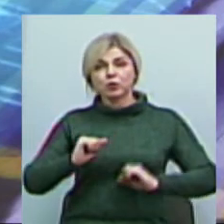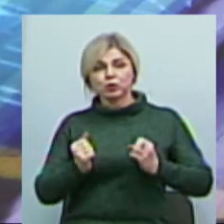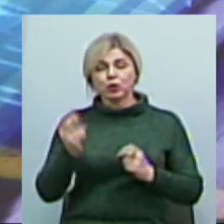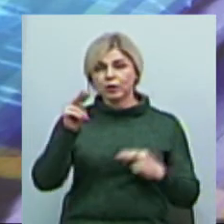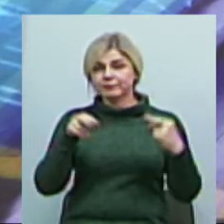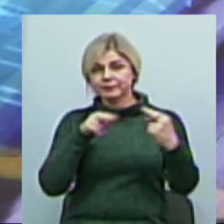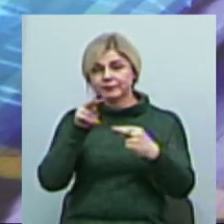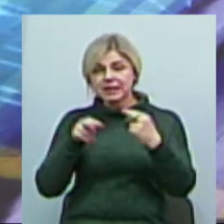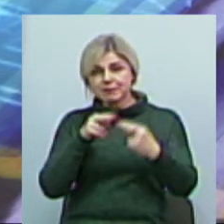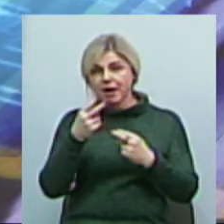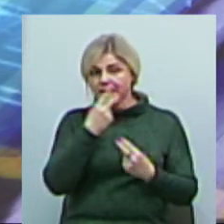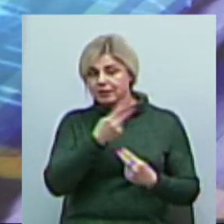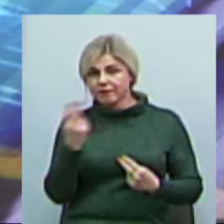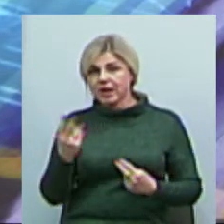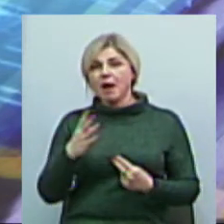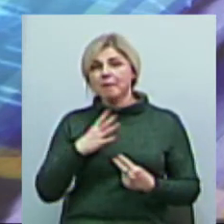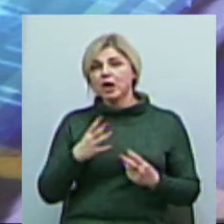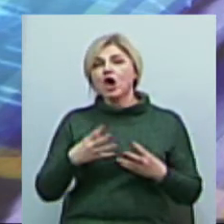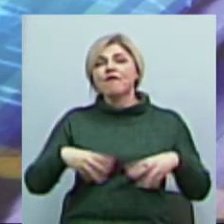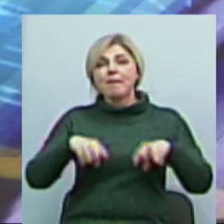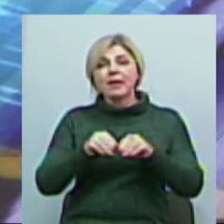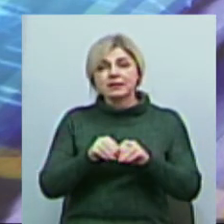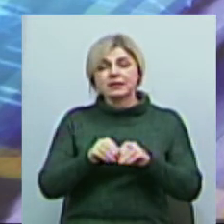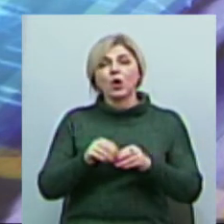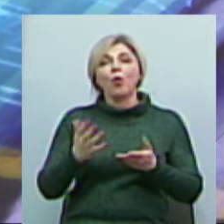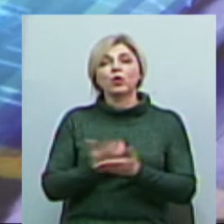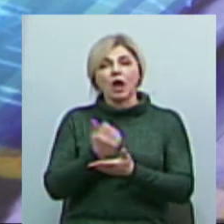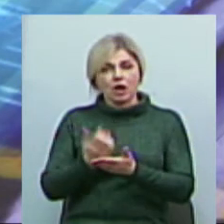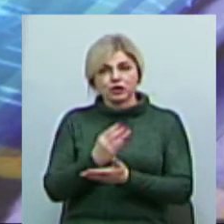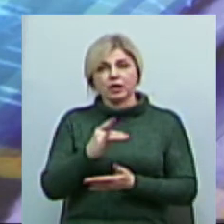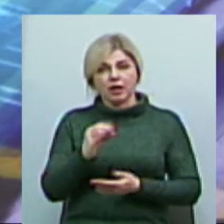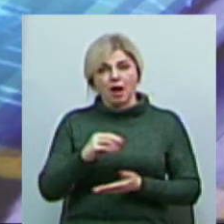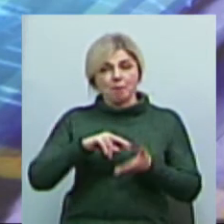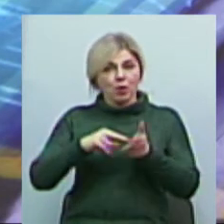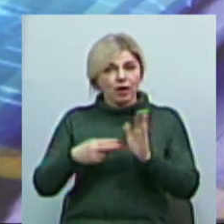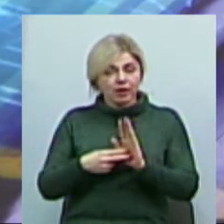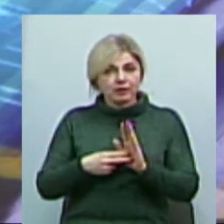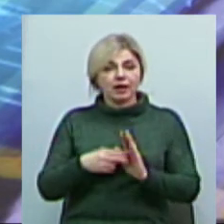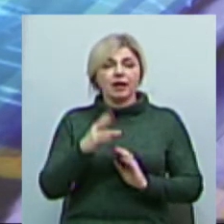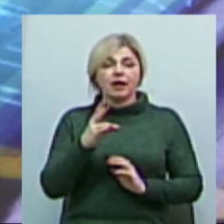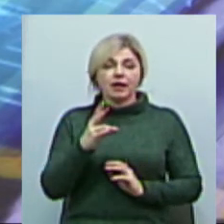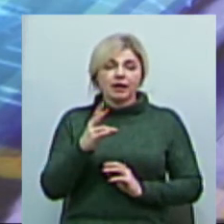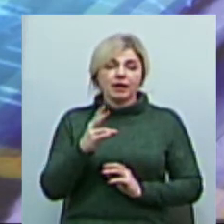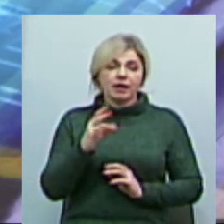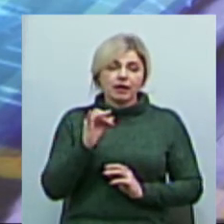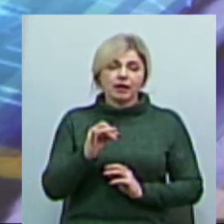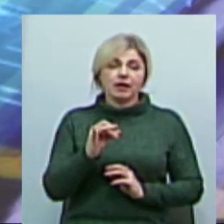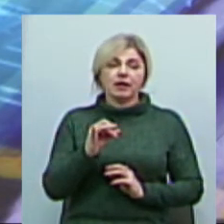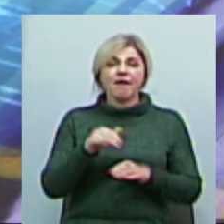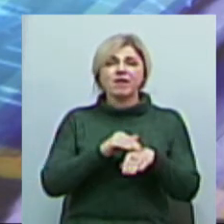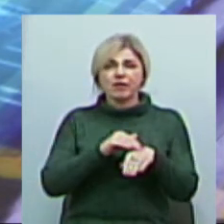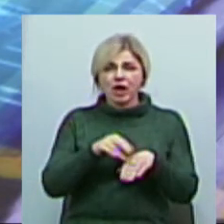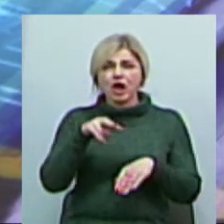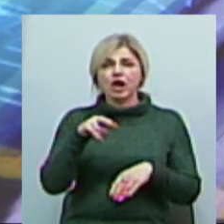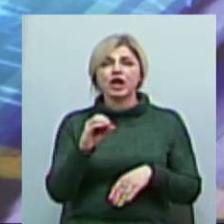нас были уже совместные удачные проекты и с Евсеевым, и с Вощеленко, и с